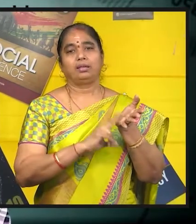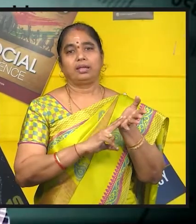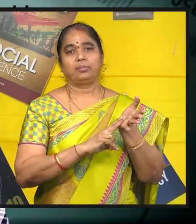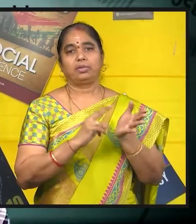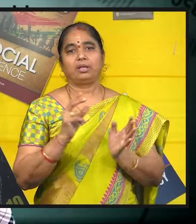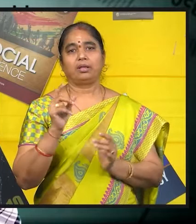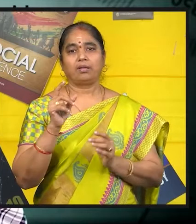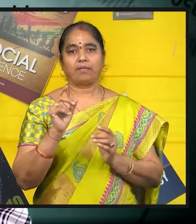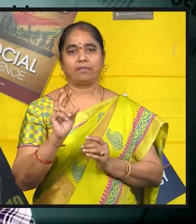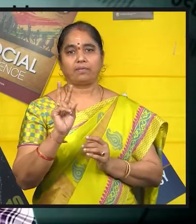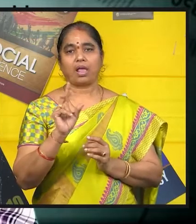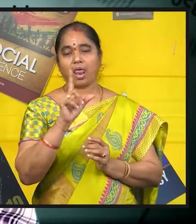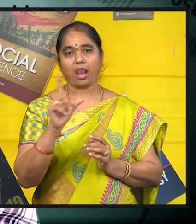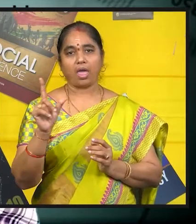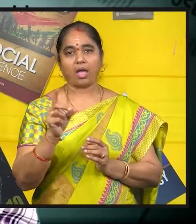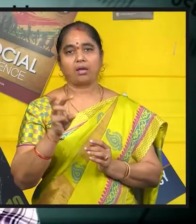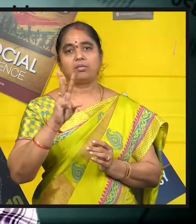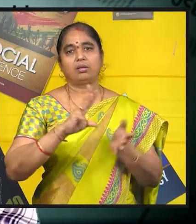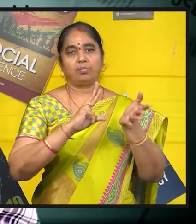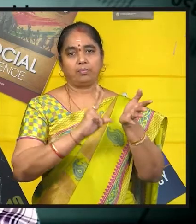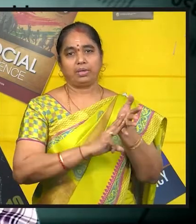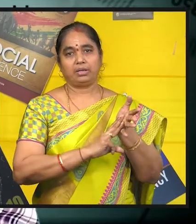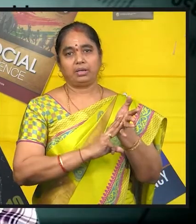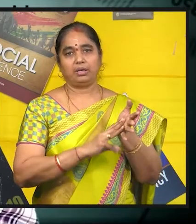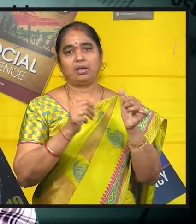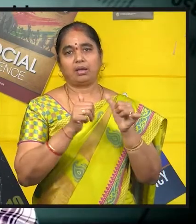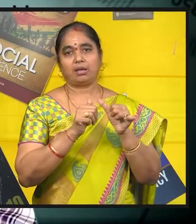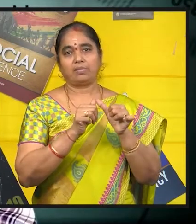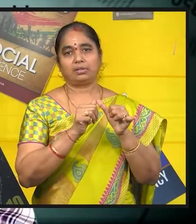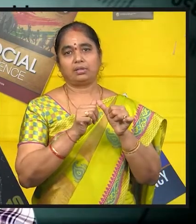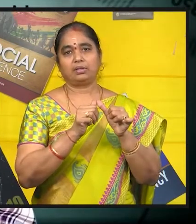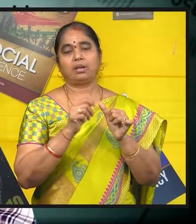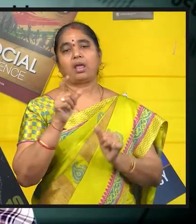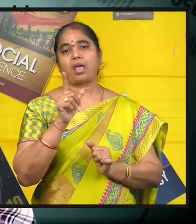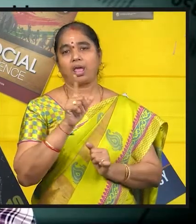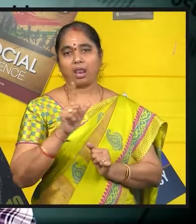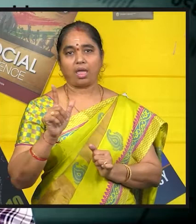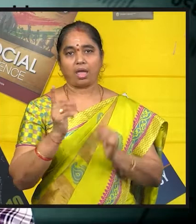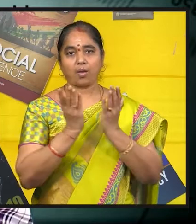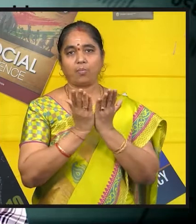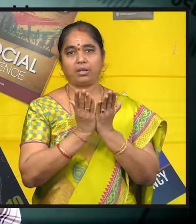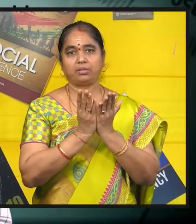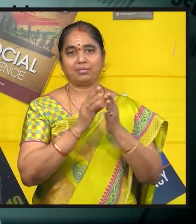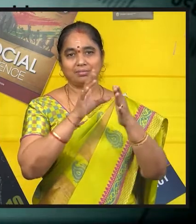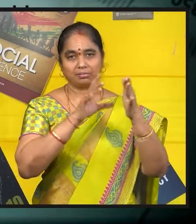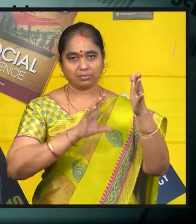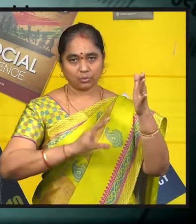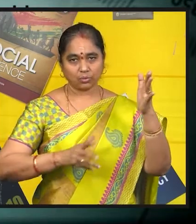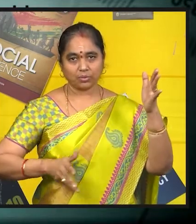விதி, 3வது மெண்டலிவ் ஆவர்த்தன அட்டவணையை நாம் பார்த்தோம். அதன்